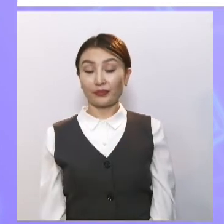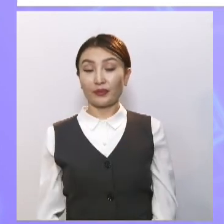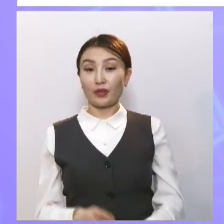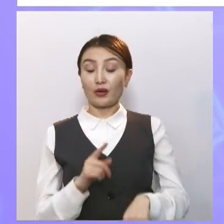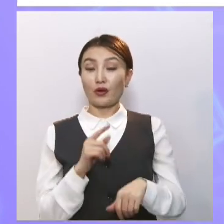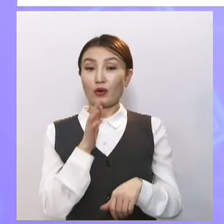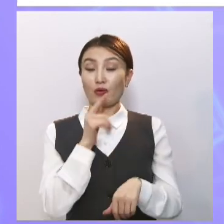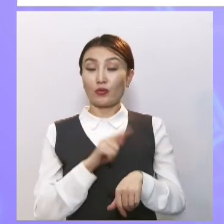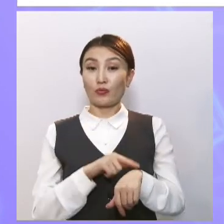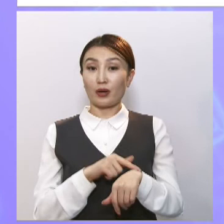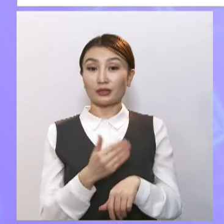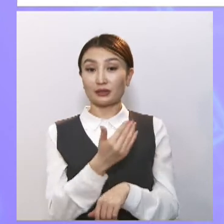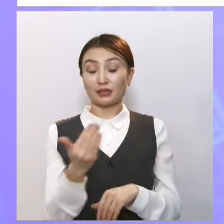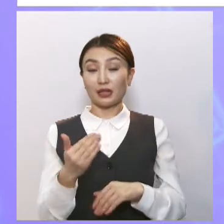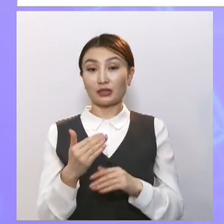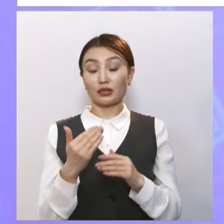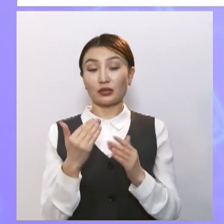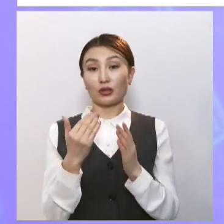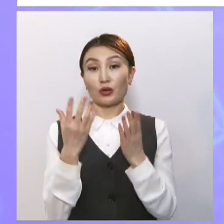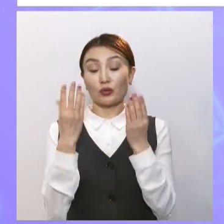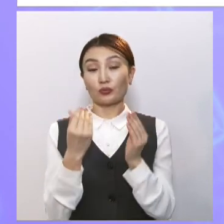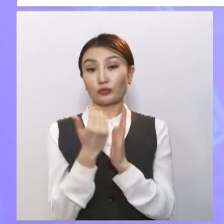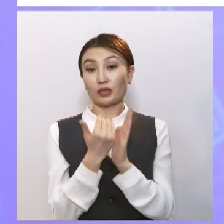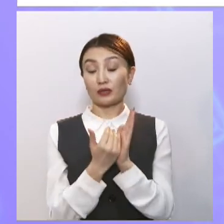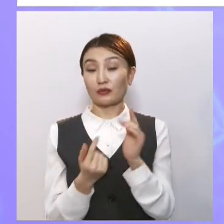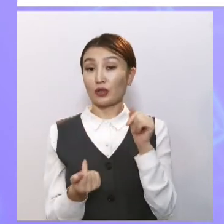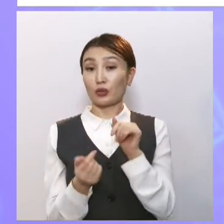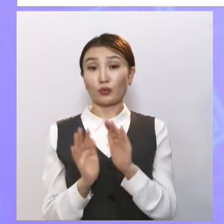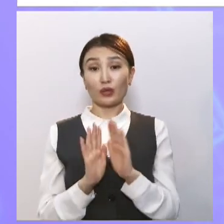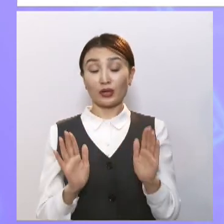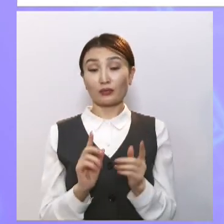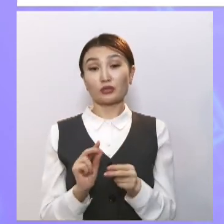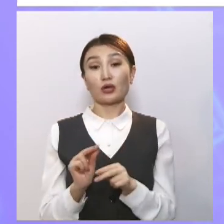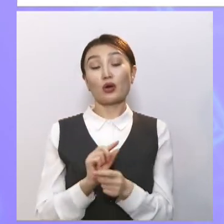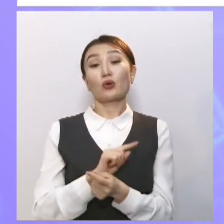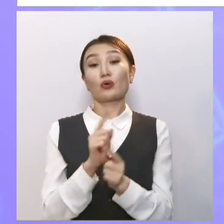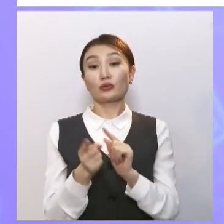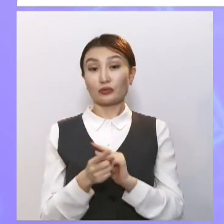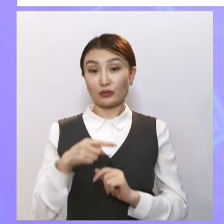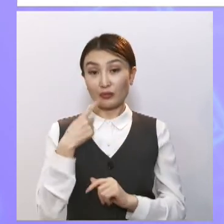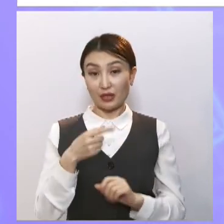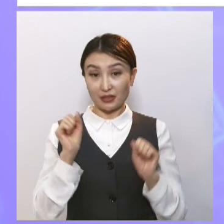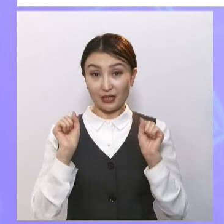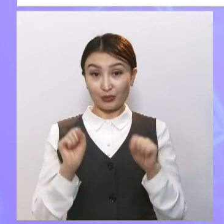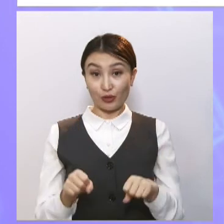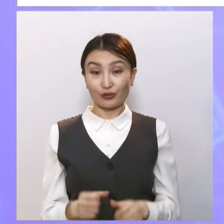Убақыт сілердің күн тәртіпіңерге тура келбесе, өзгөртіп айтсаңар болады.